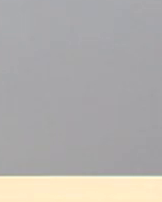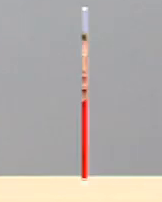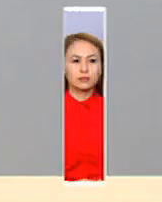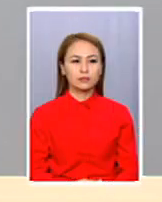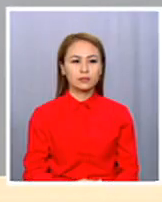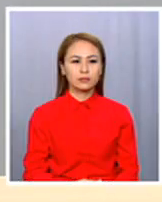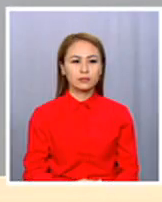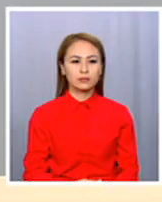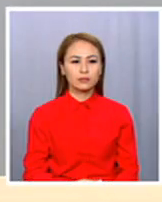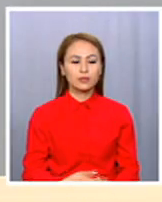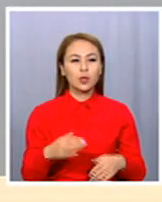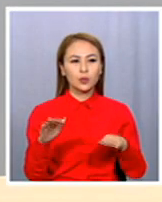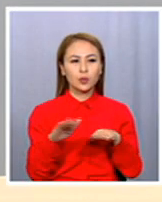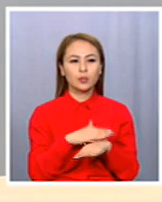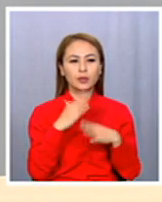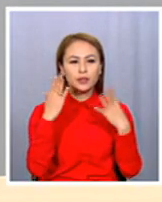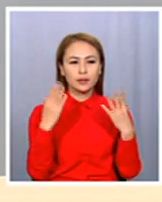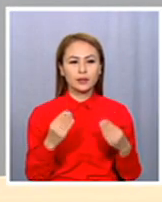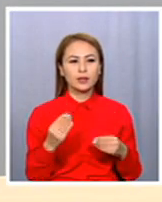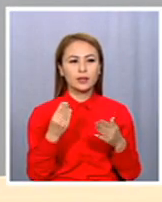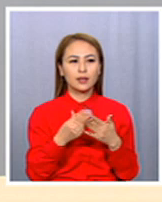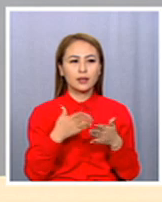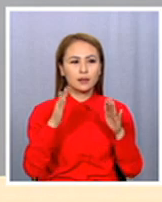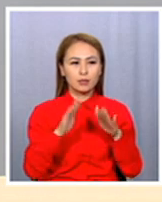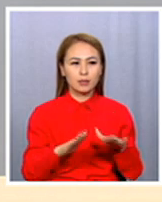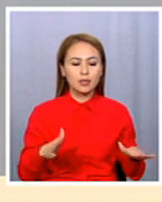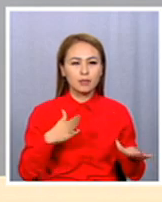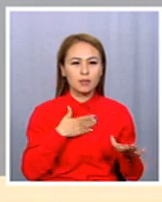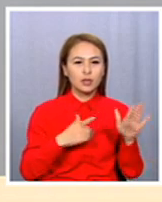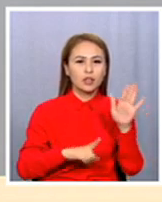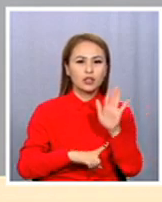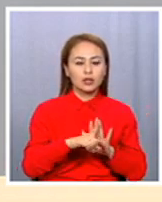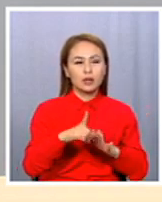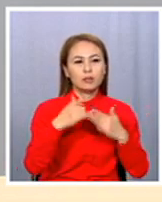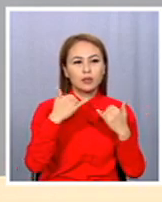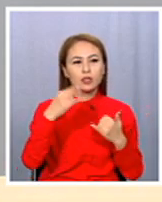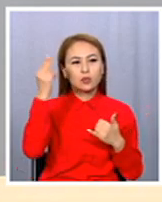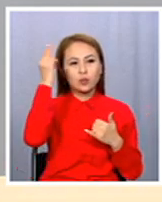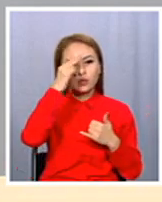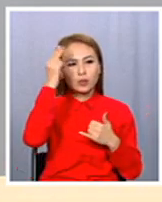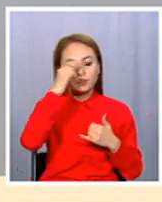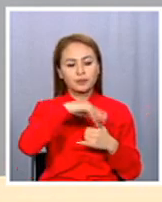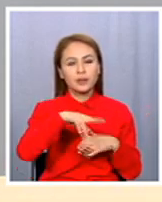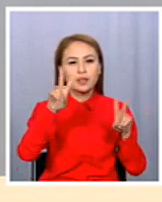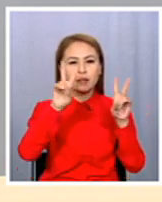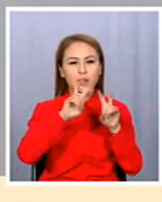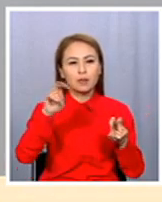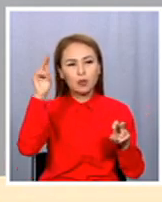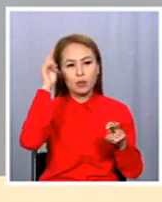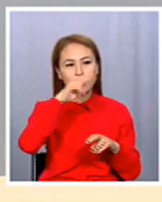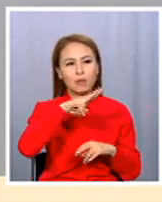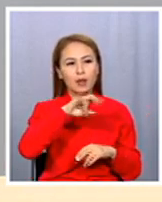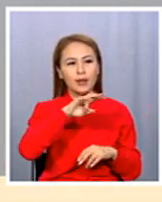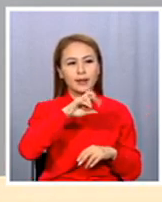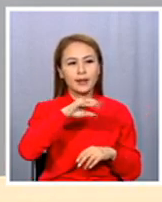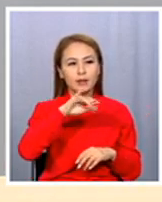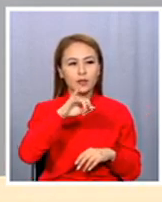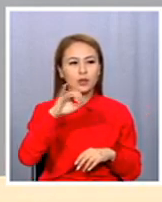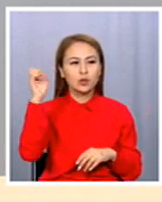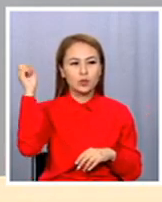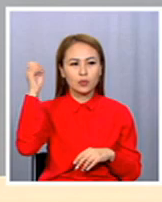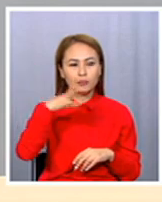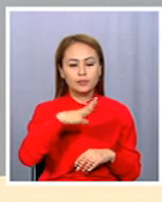Добрый день, дорогие ребята! Мы начинаем наш урок. Тема урока – планеты